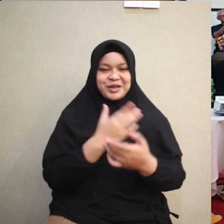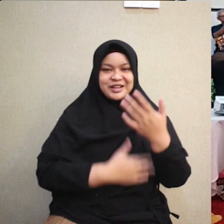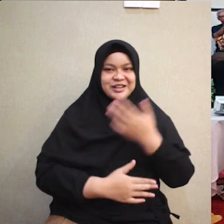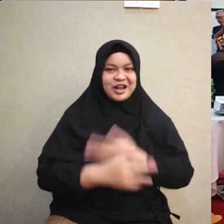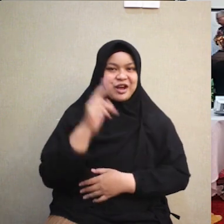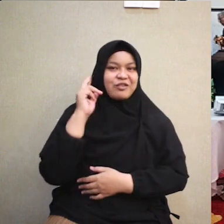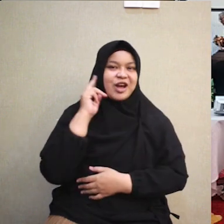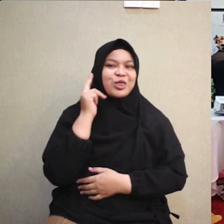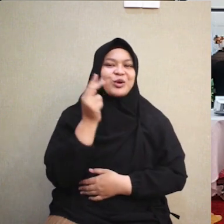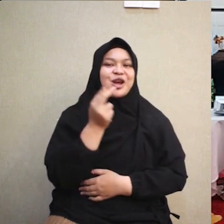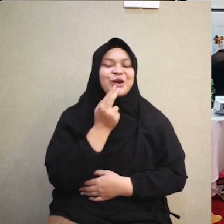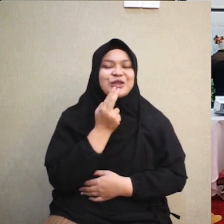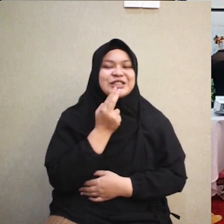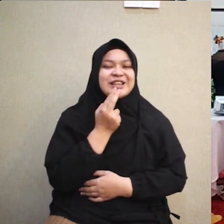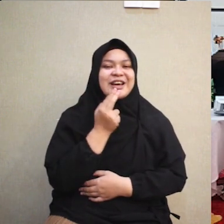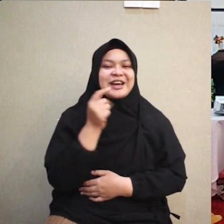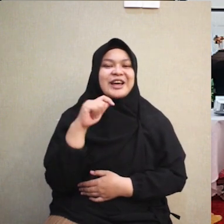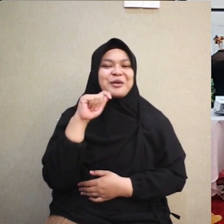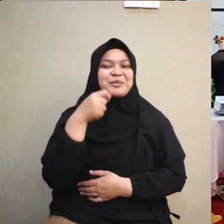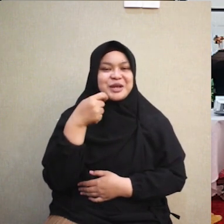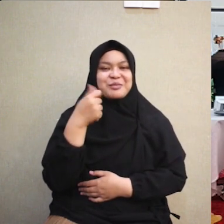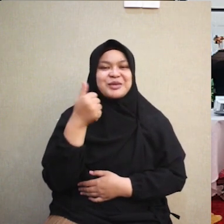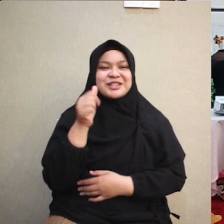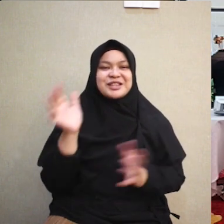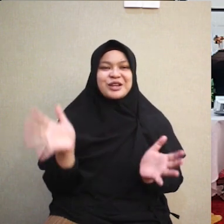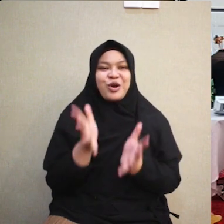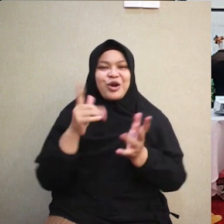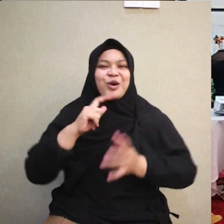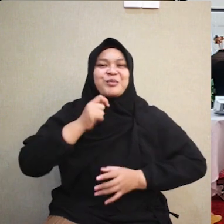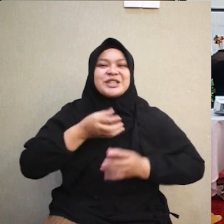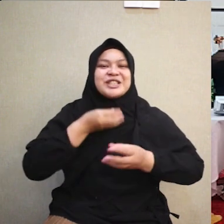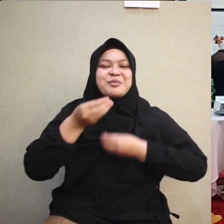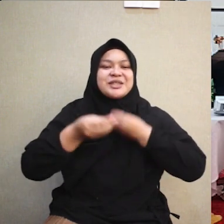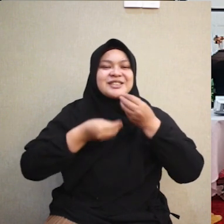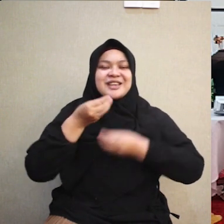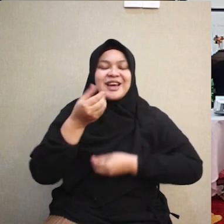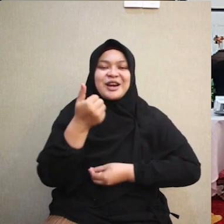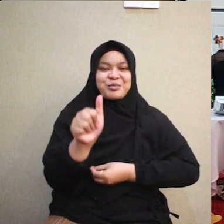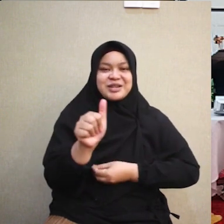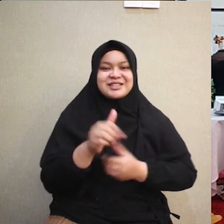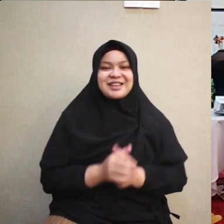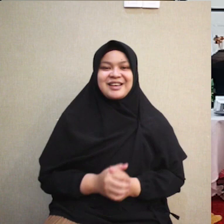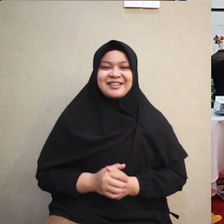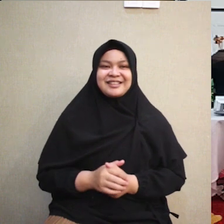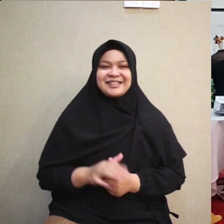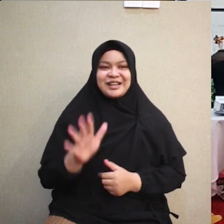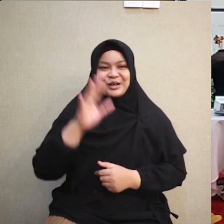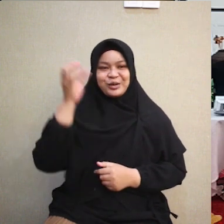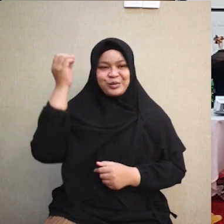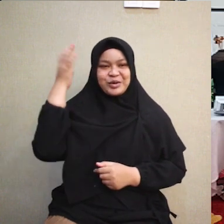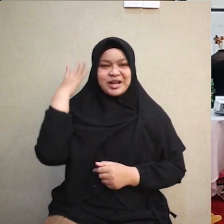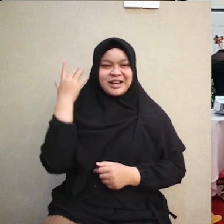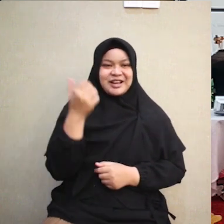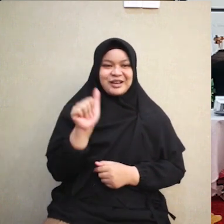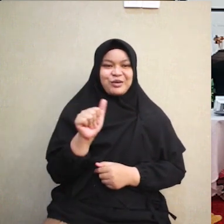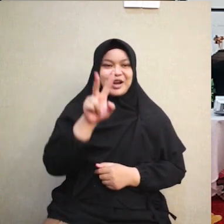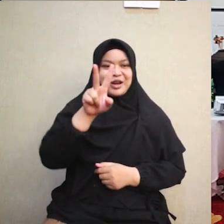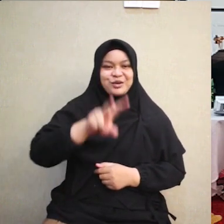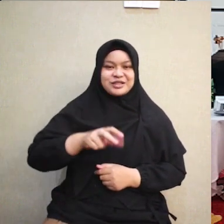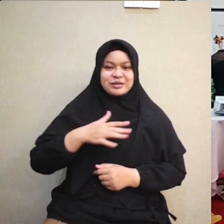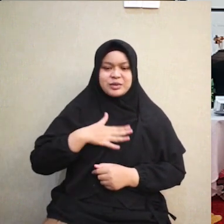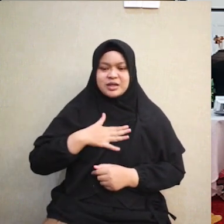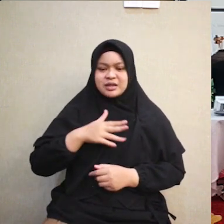tuna wicara aja bisa didorong untuk bicara loh cuman lupa berarti saya bisa harus bisa jalan